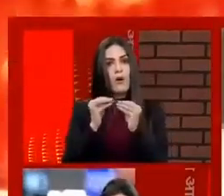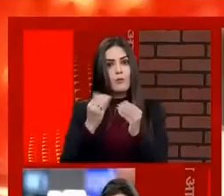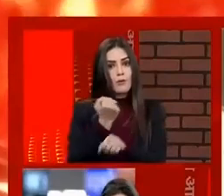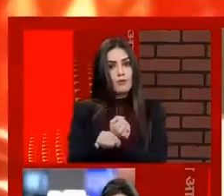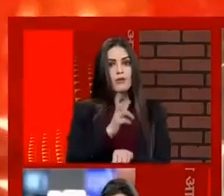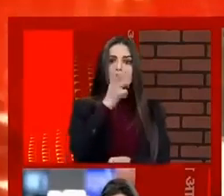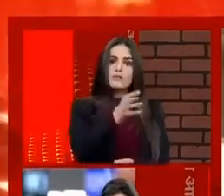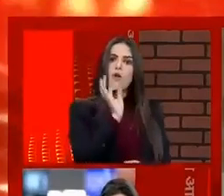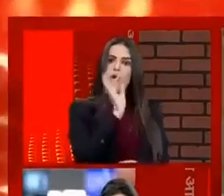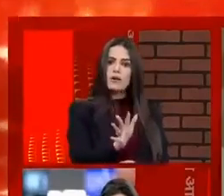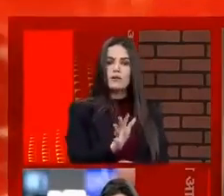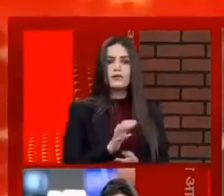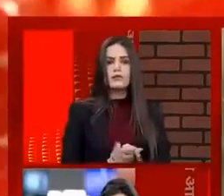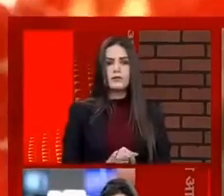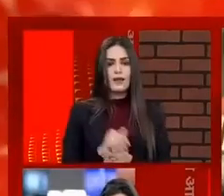को कहा